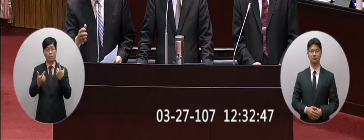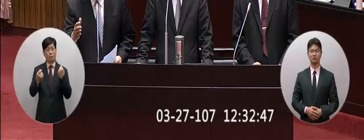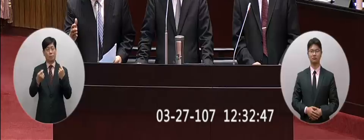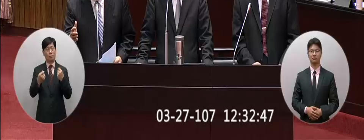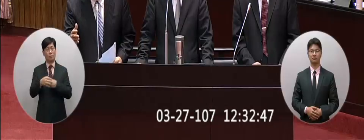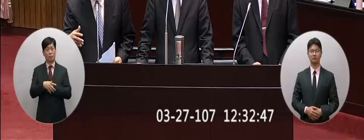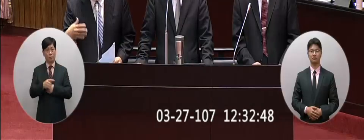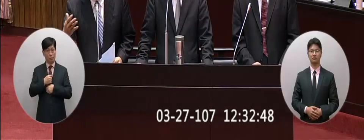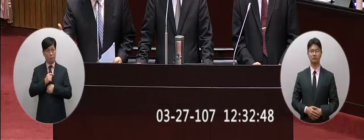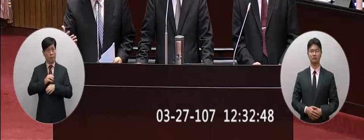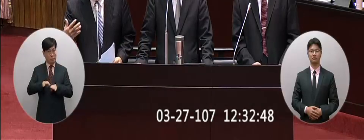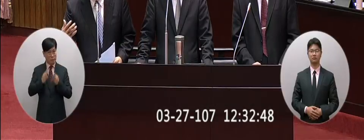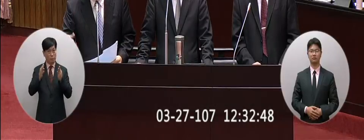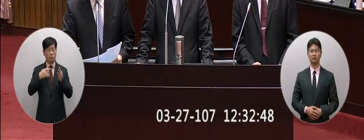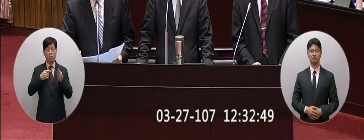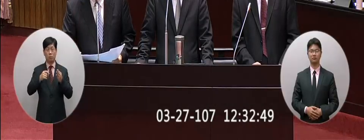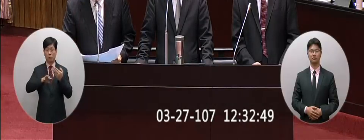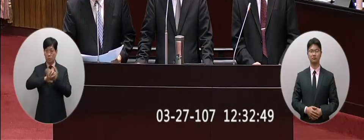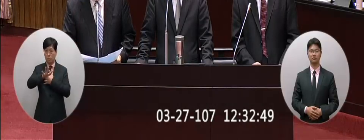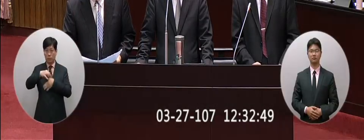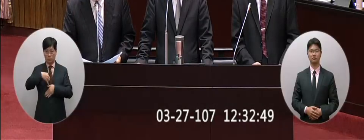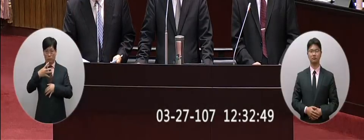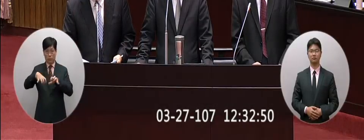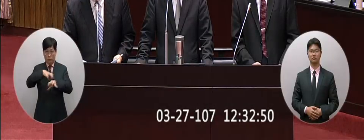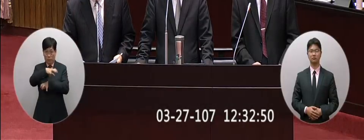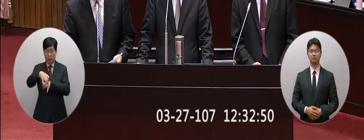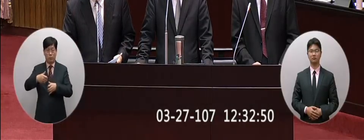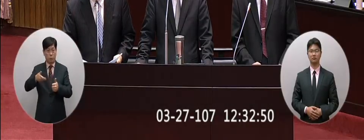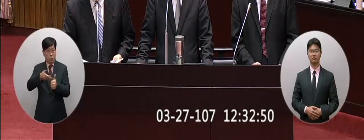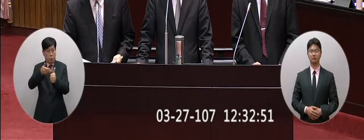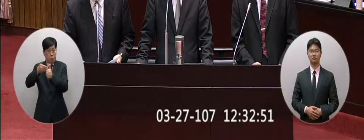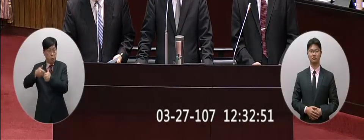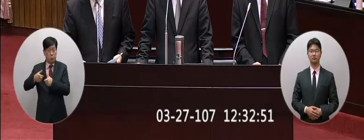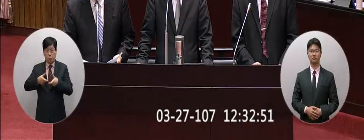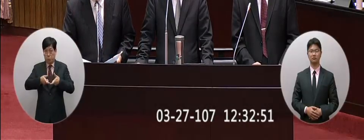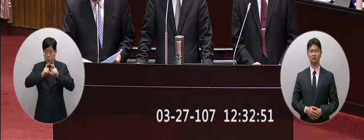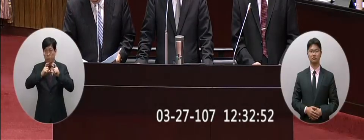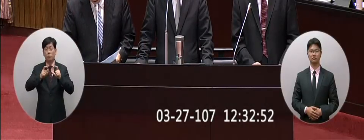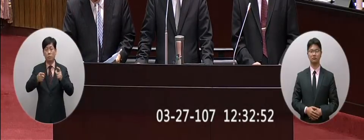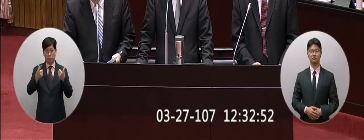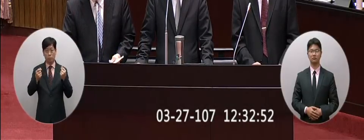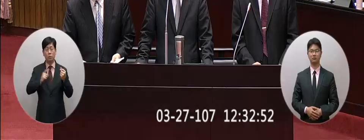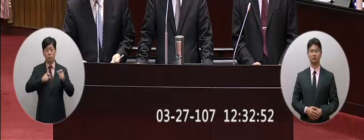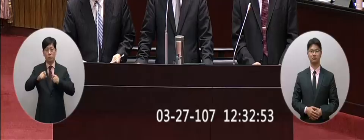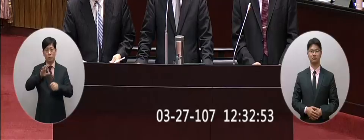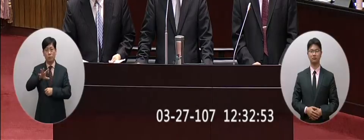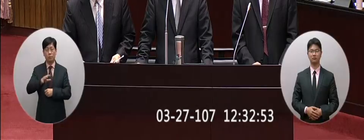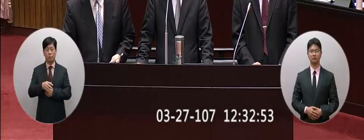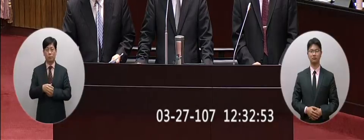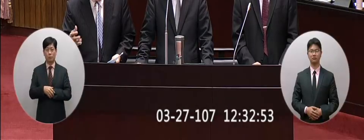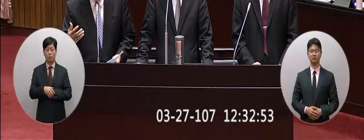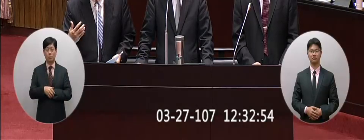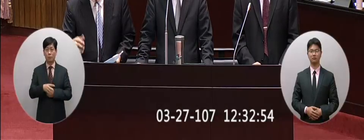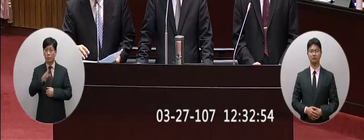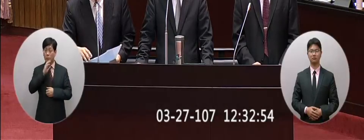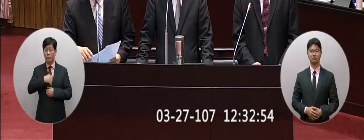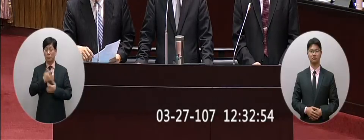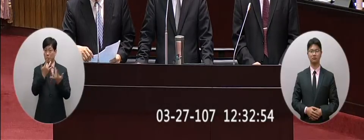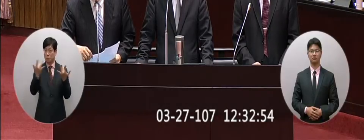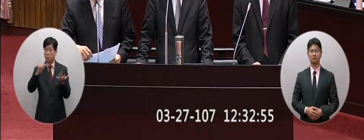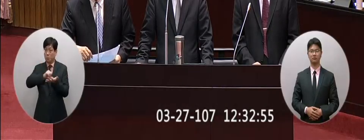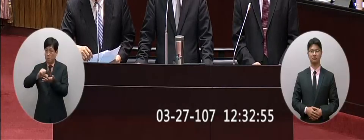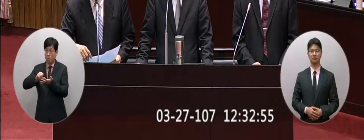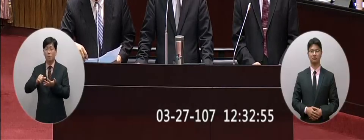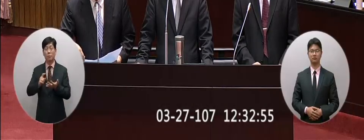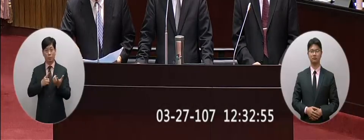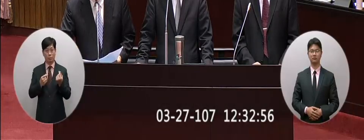知道我们在做相关的生态富裕的部分，我们有做了一些相关的计划，包括植树的这个部